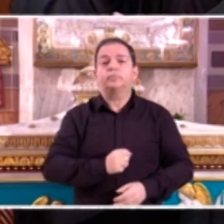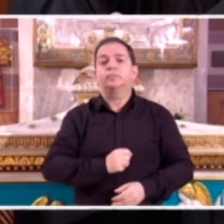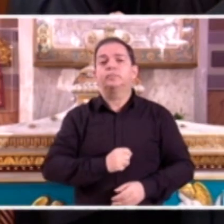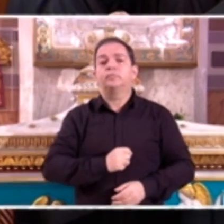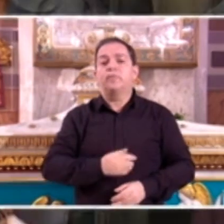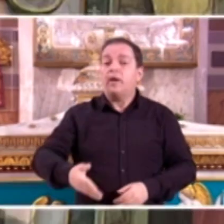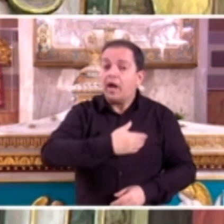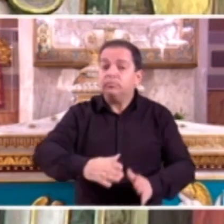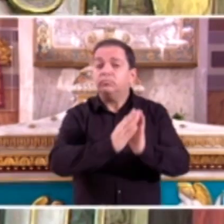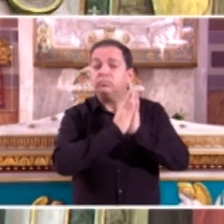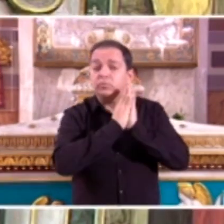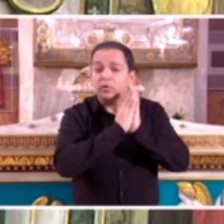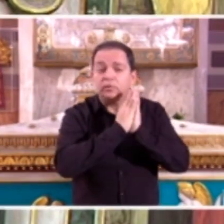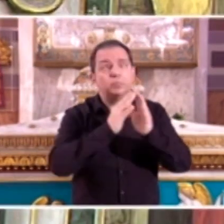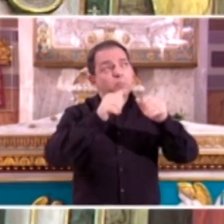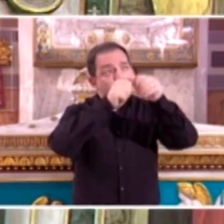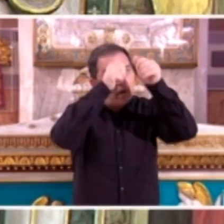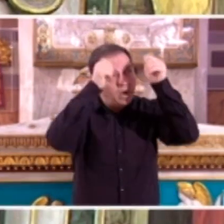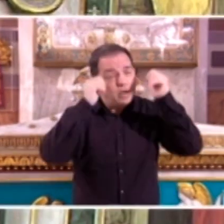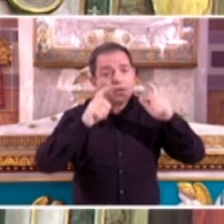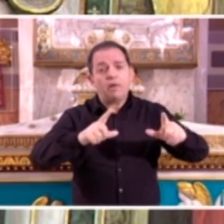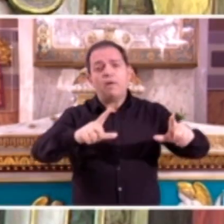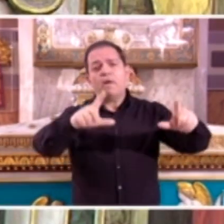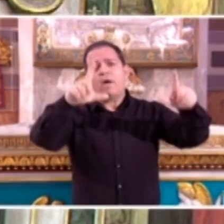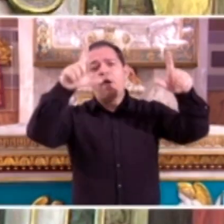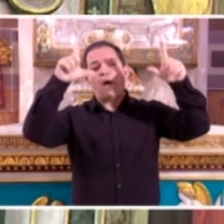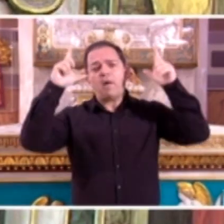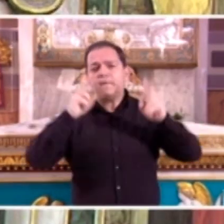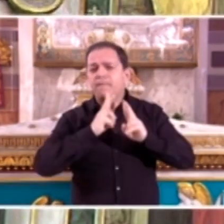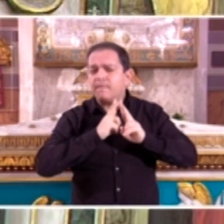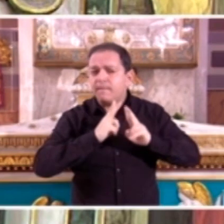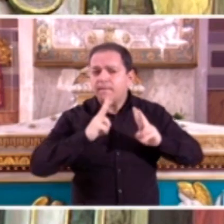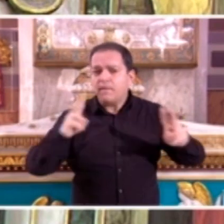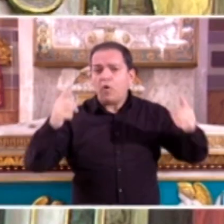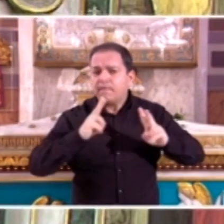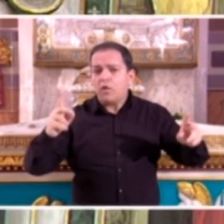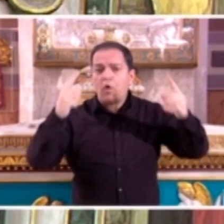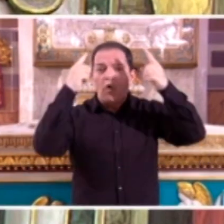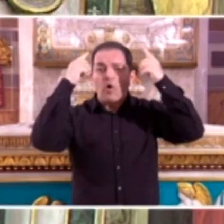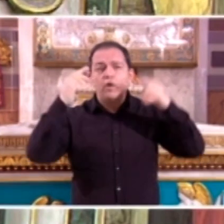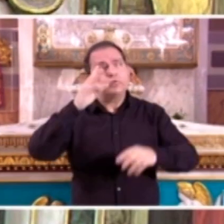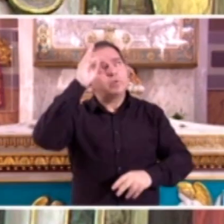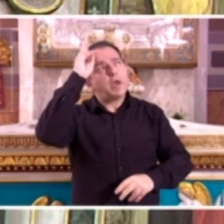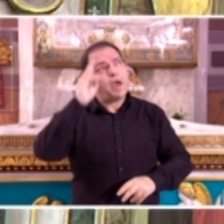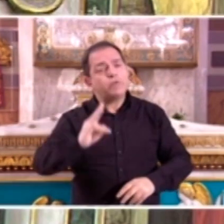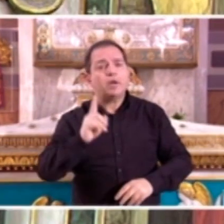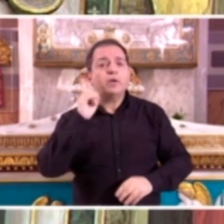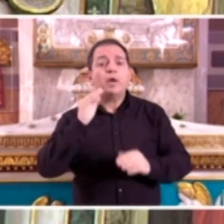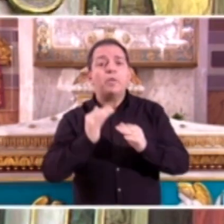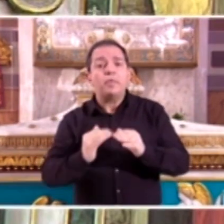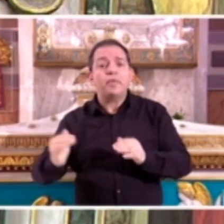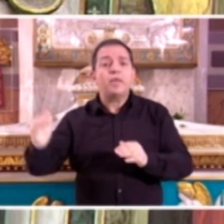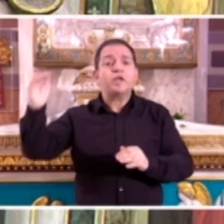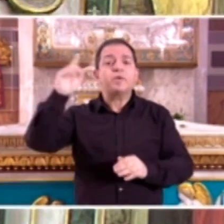ελεήσον. Της Παναγίας Ακράντου υπερευλογημένης εν δόξου, Δεσποίνης ημών